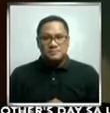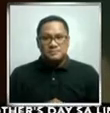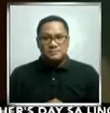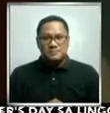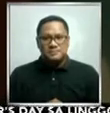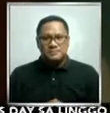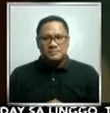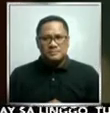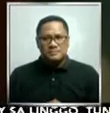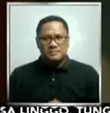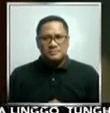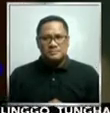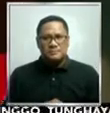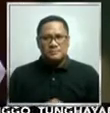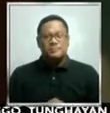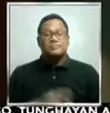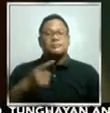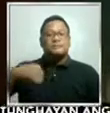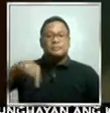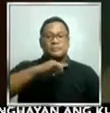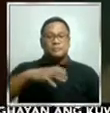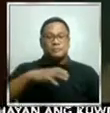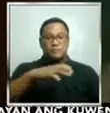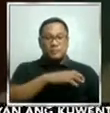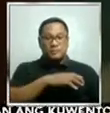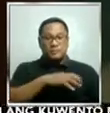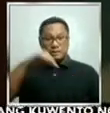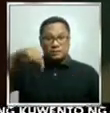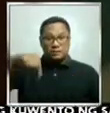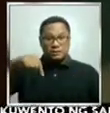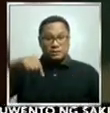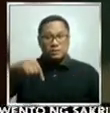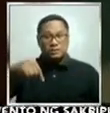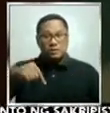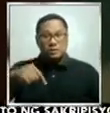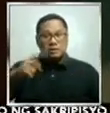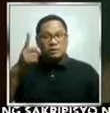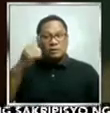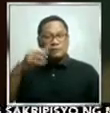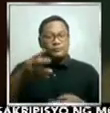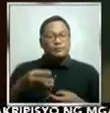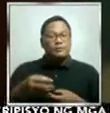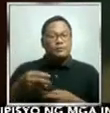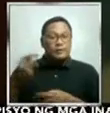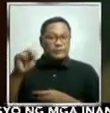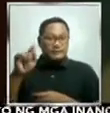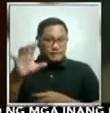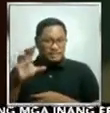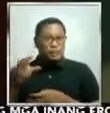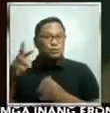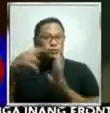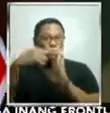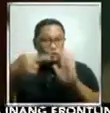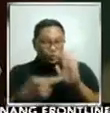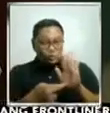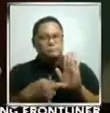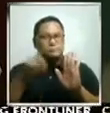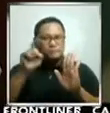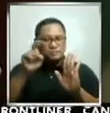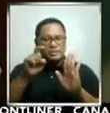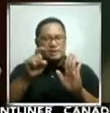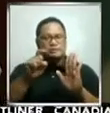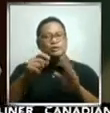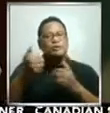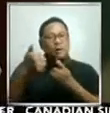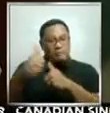May I assure this committee that barring a gross violation of its franchise of the NTC rules and regulations, the NTC will follow the latest